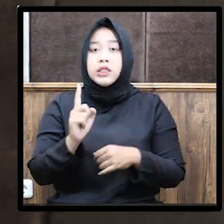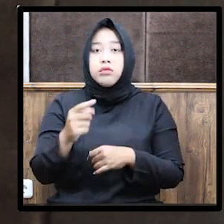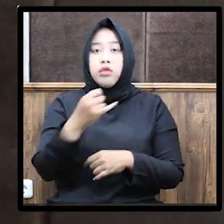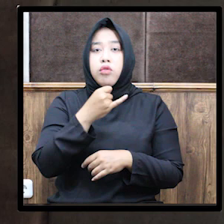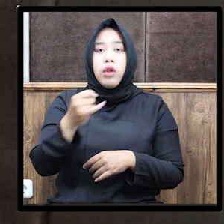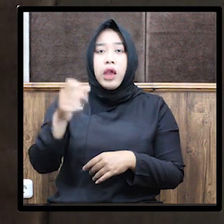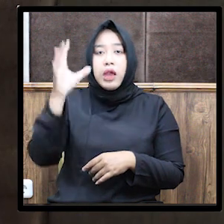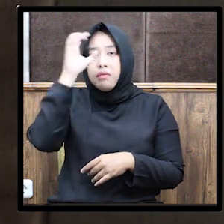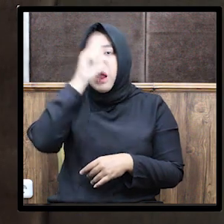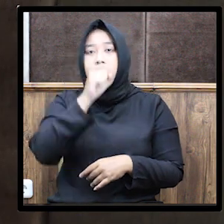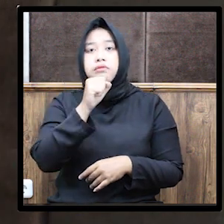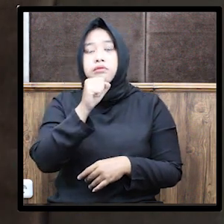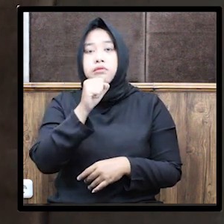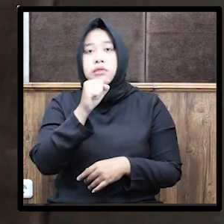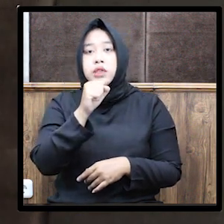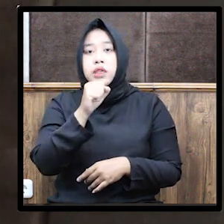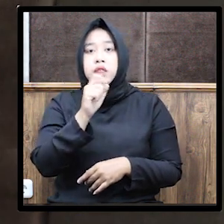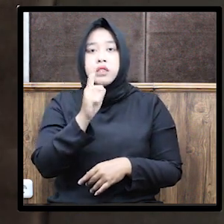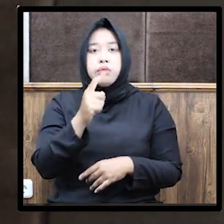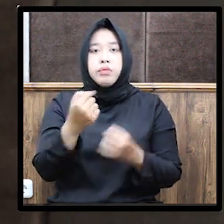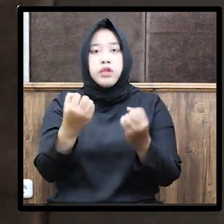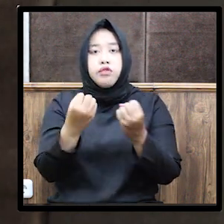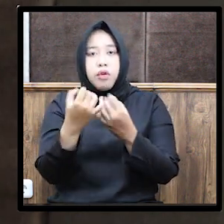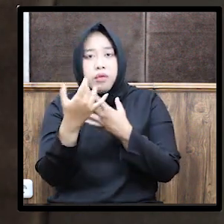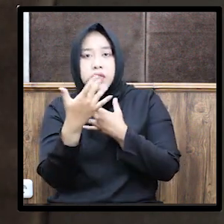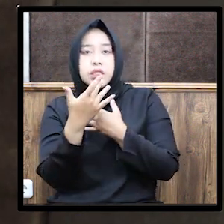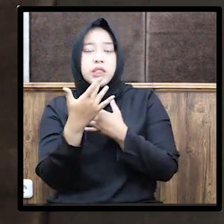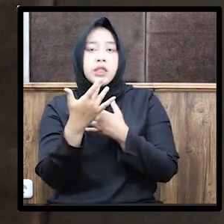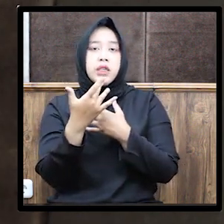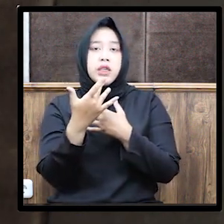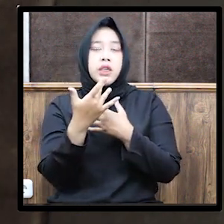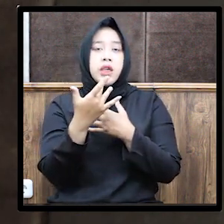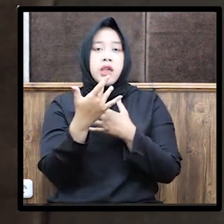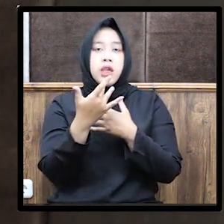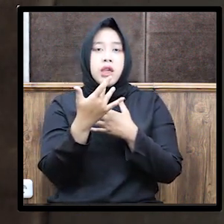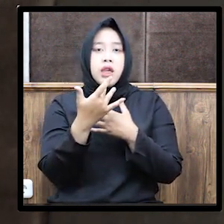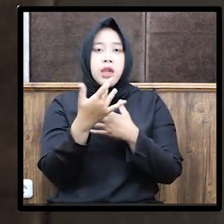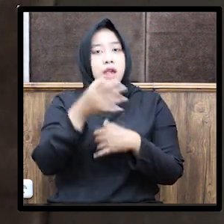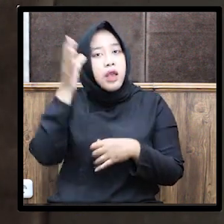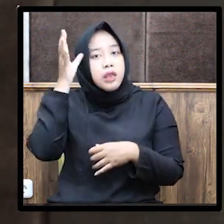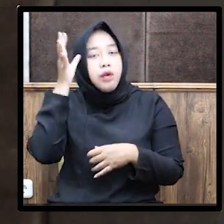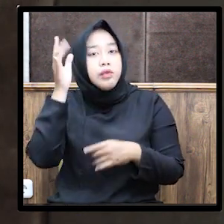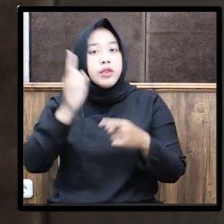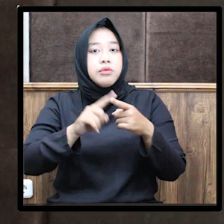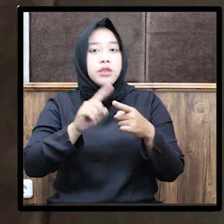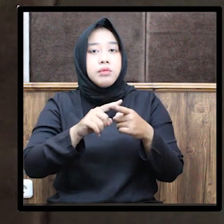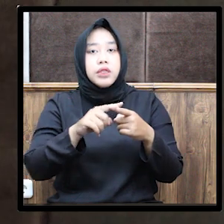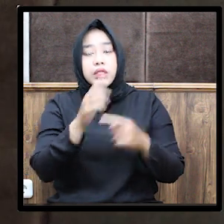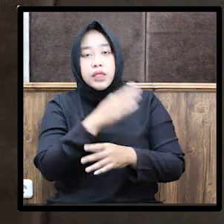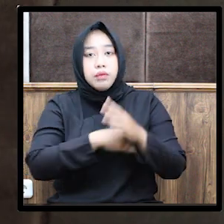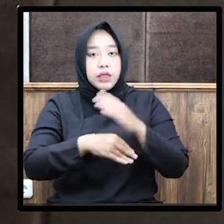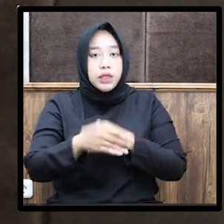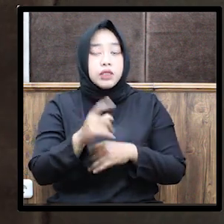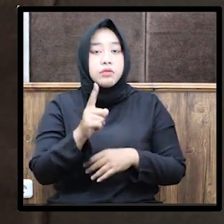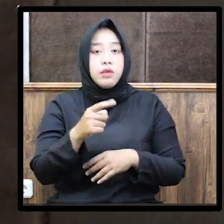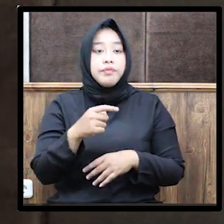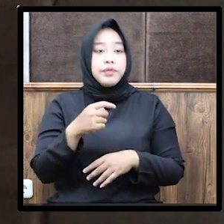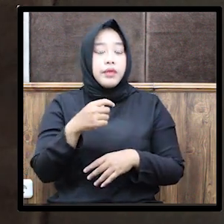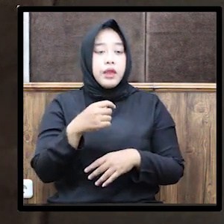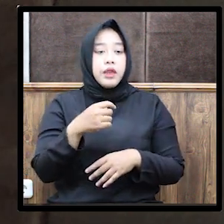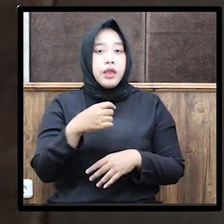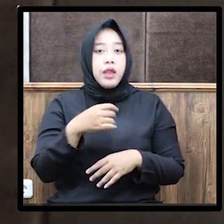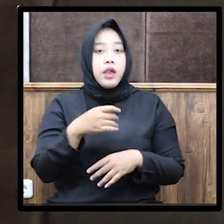sebenarnya yang menjadi hak teman-teman. Itu karena kurangnya pemahaman sangat mungkin kemudian ketika